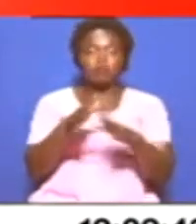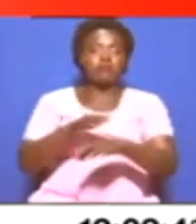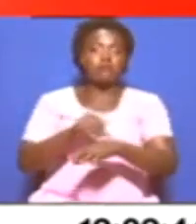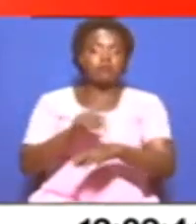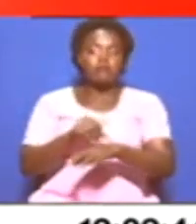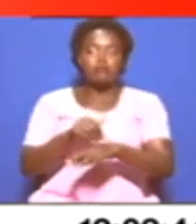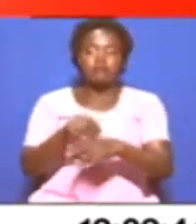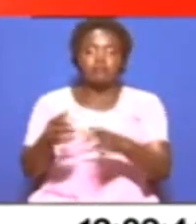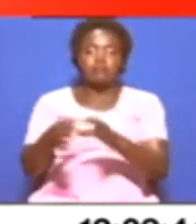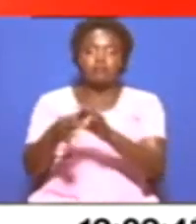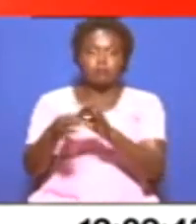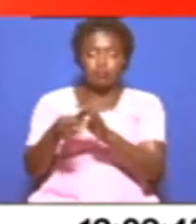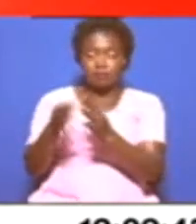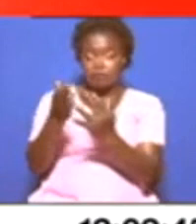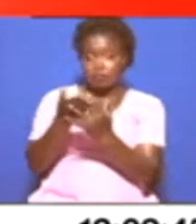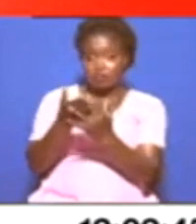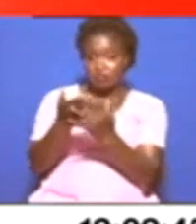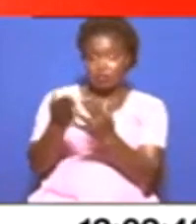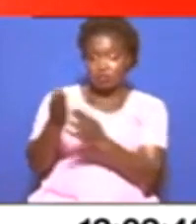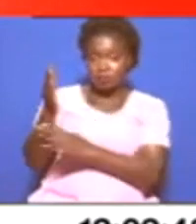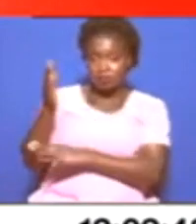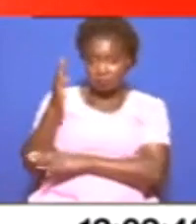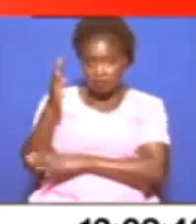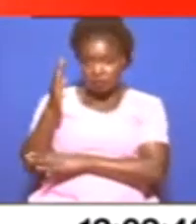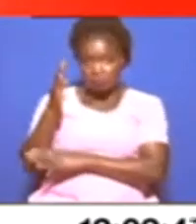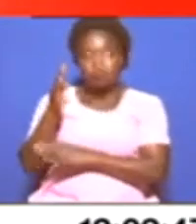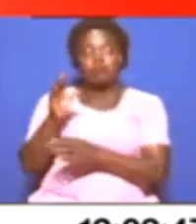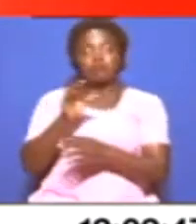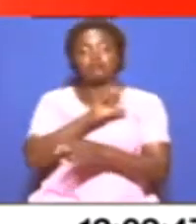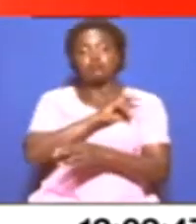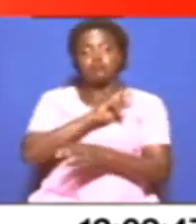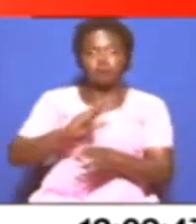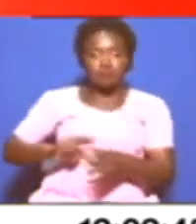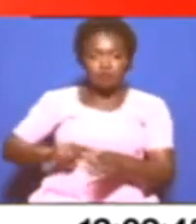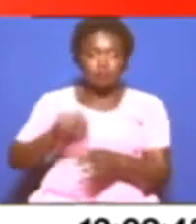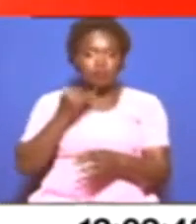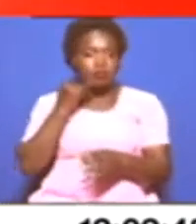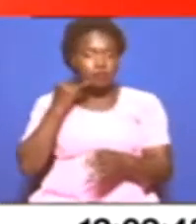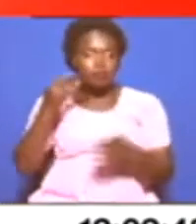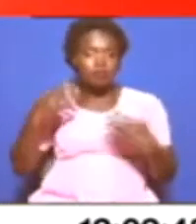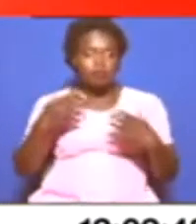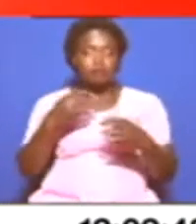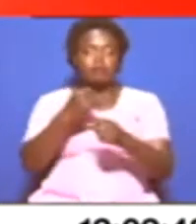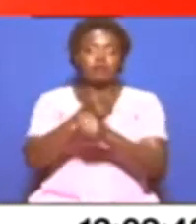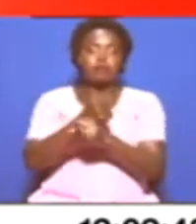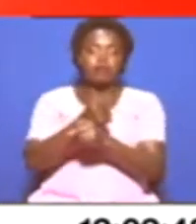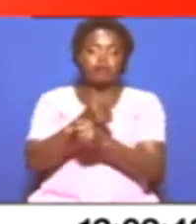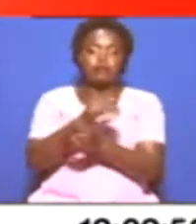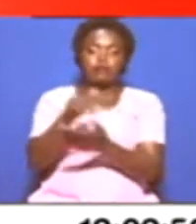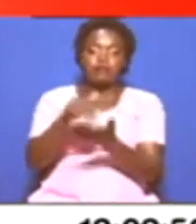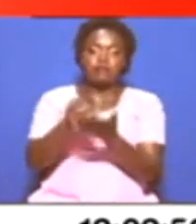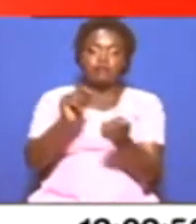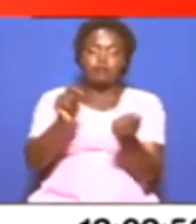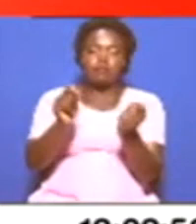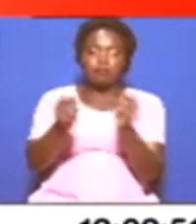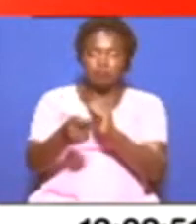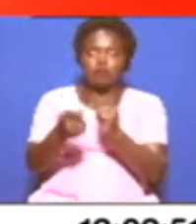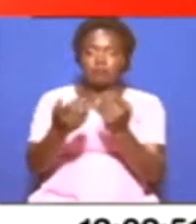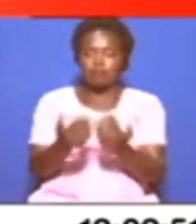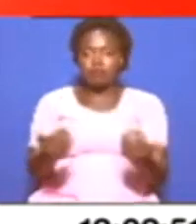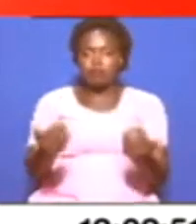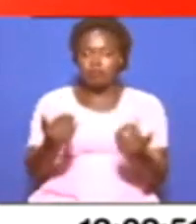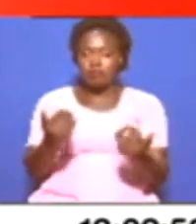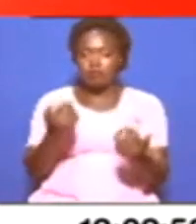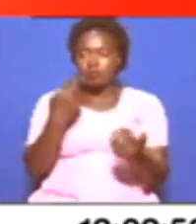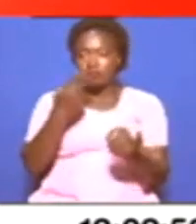ushirikiano kati ya vitengo vya usalama, makasisi na wakazi wa Nakuru kufadhili kituo chake cha kurekebisha watoto walio na